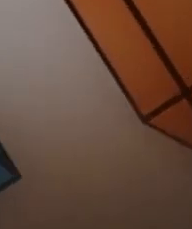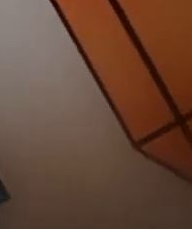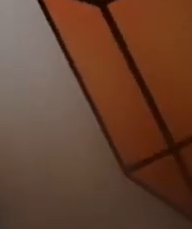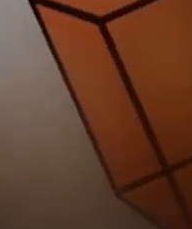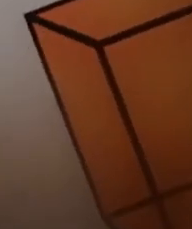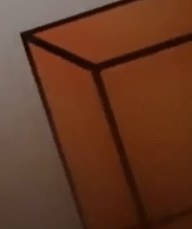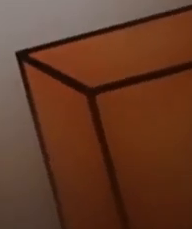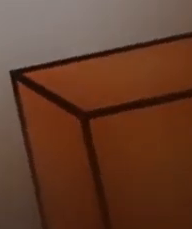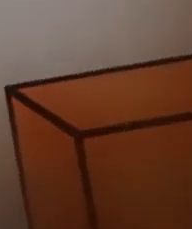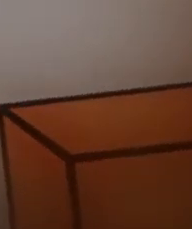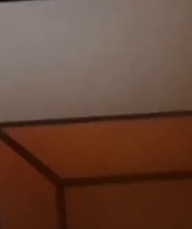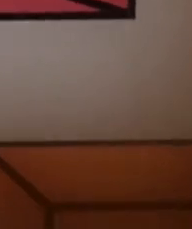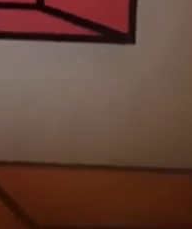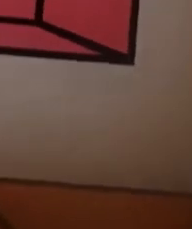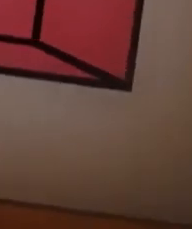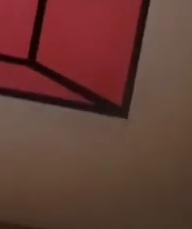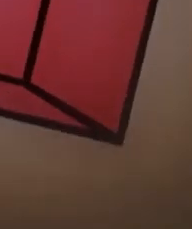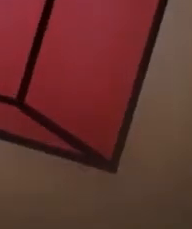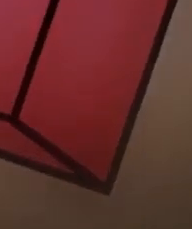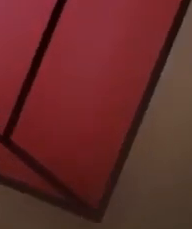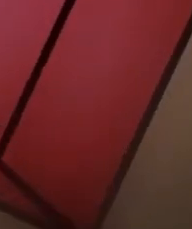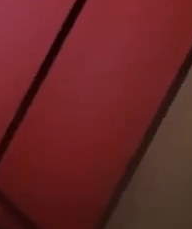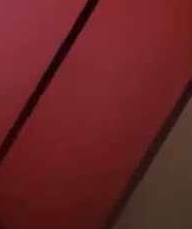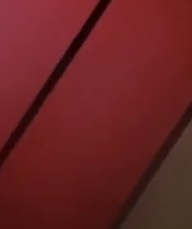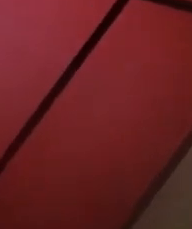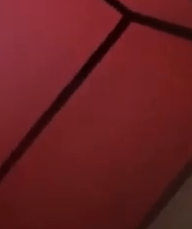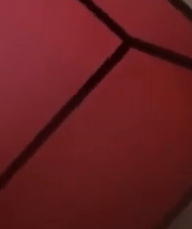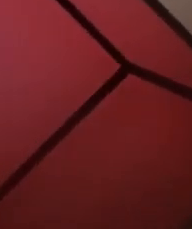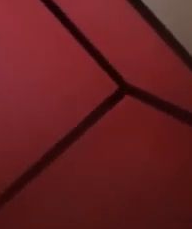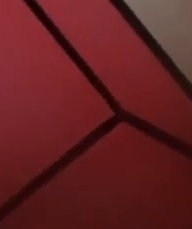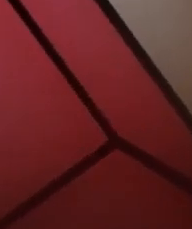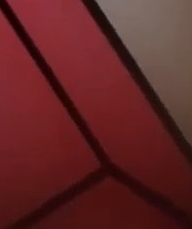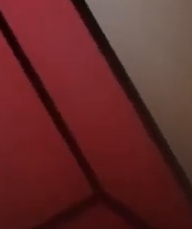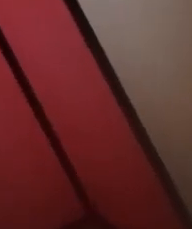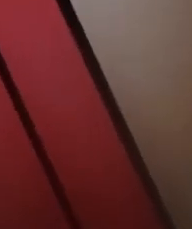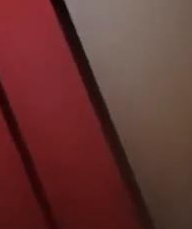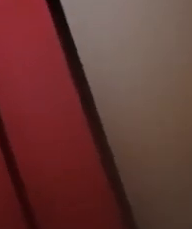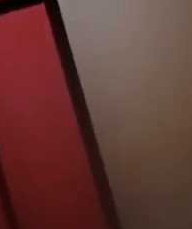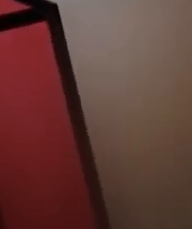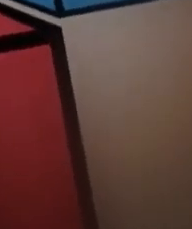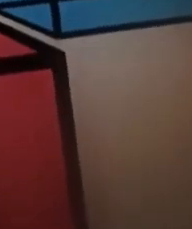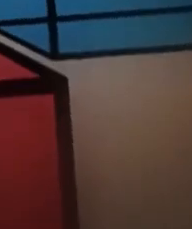dadah dadah high fafafafa